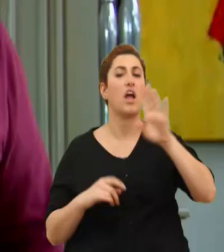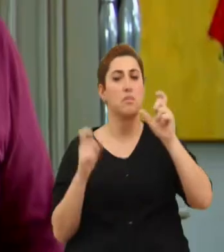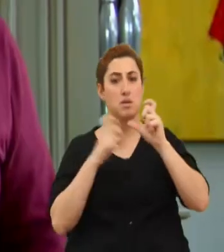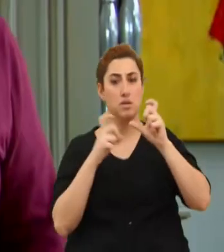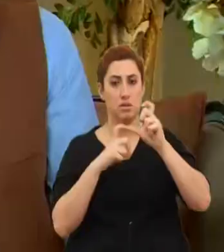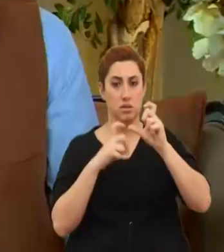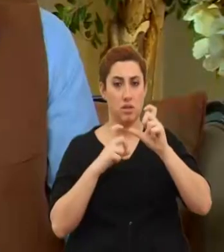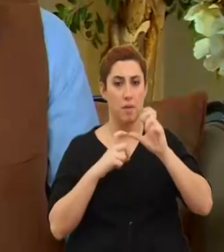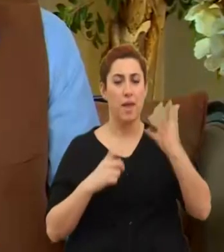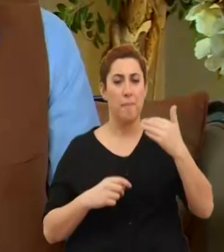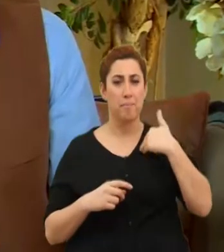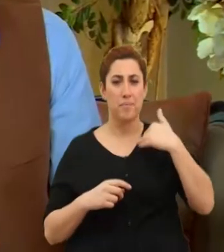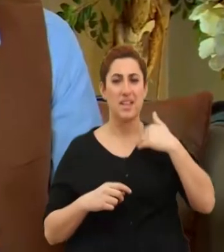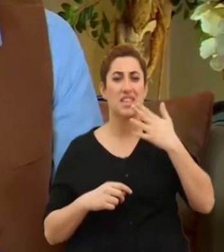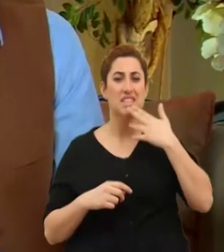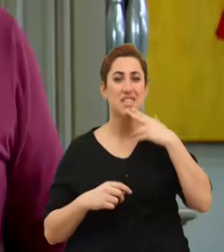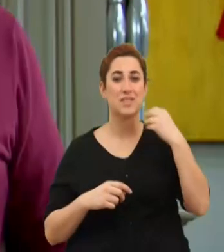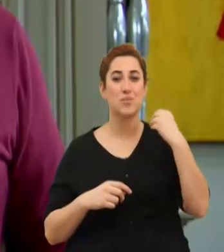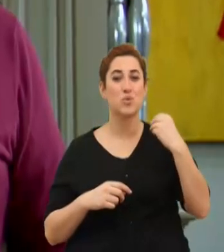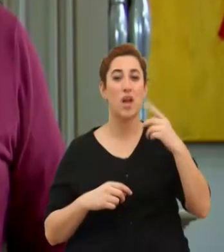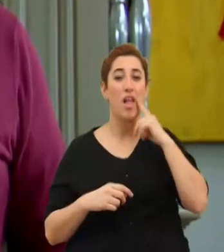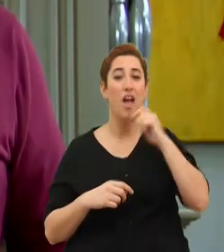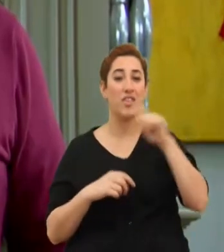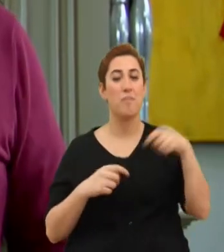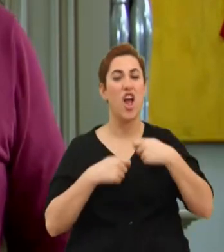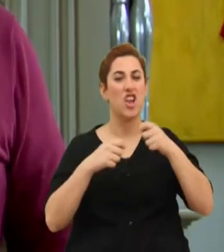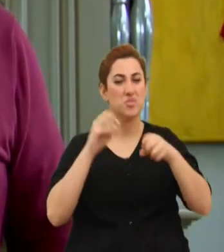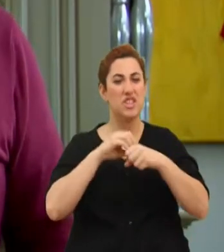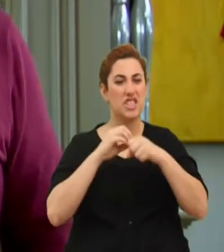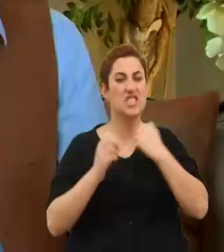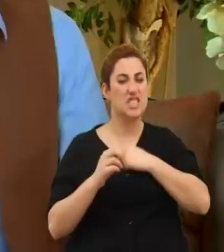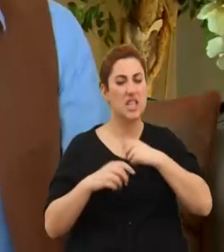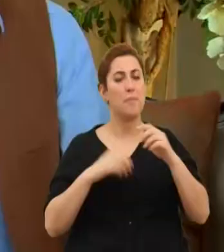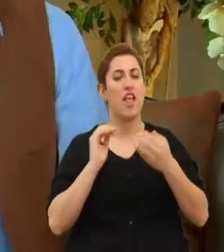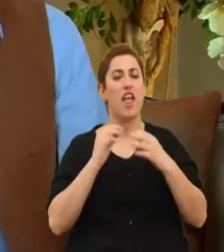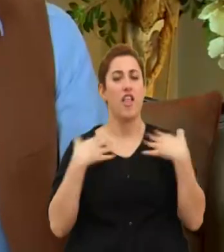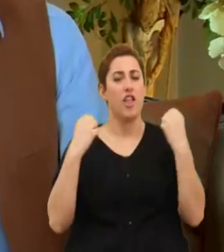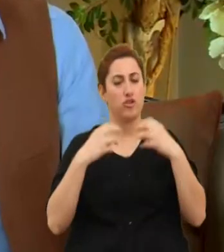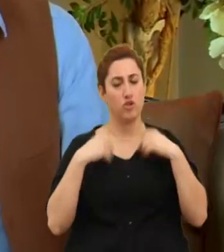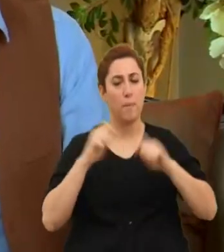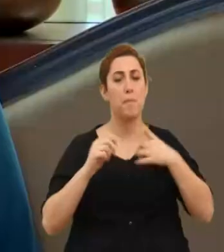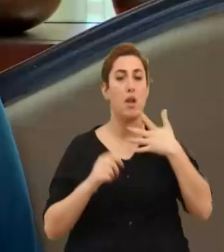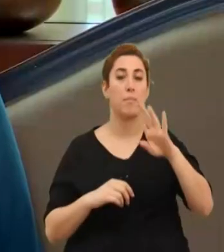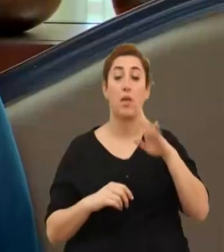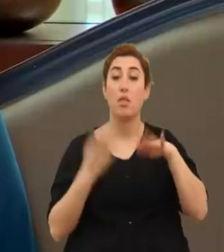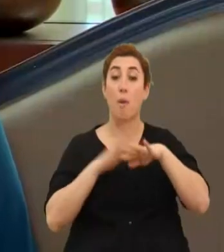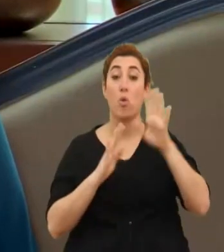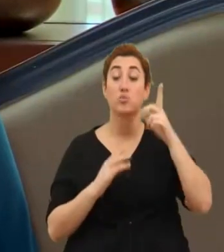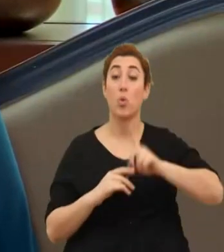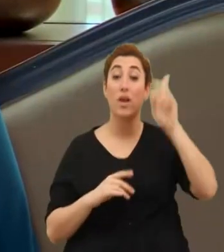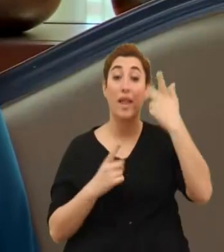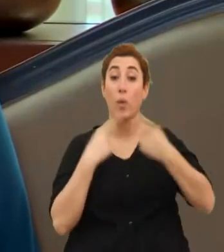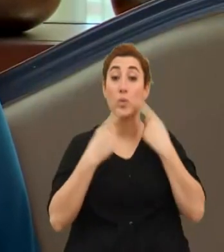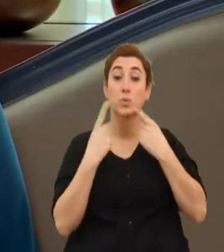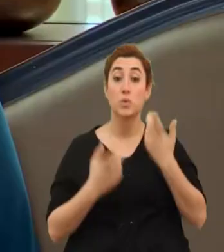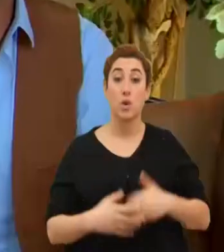Sarp. Ya ben kızımı üzen adamları harcamak için her zaman enerji biriktiririm, merak etme. Ay ne yapıyorlar acaba yukarıda,